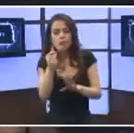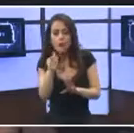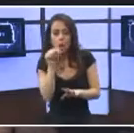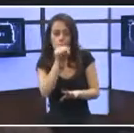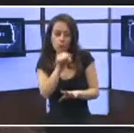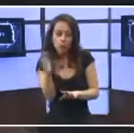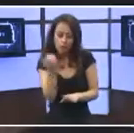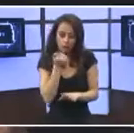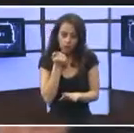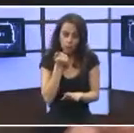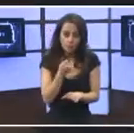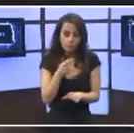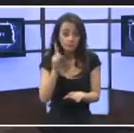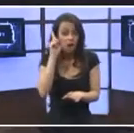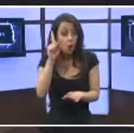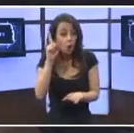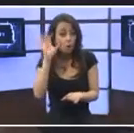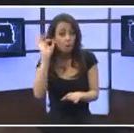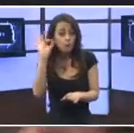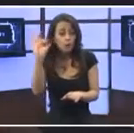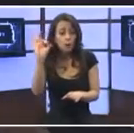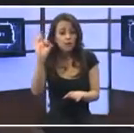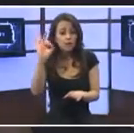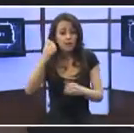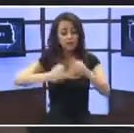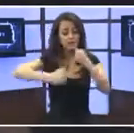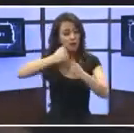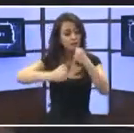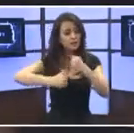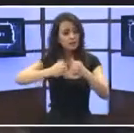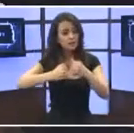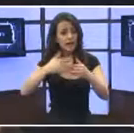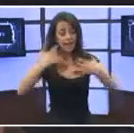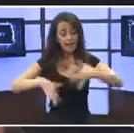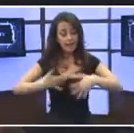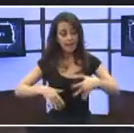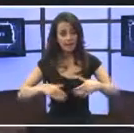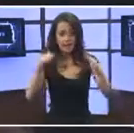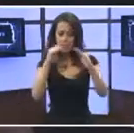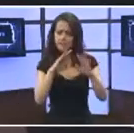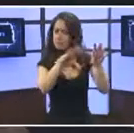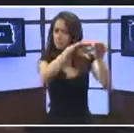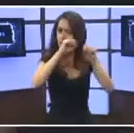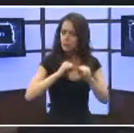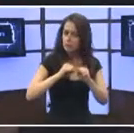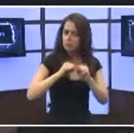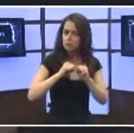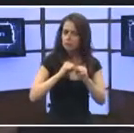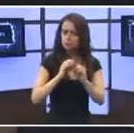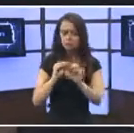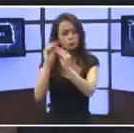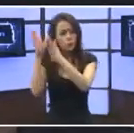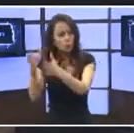şu anda 10 tane servis aracı engellileri her gün evinden alıp evine bırakıyor. Burada yüzme havuzu. Türkiye'nin en